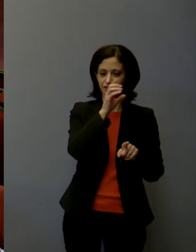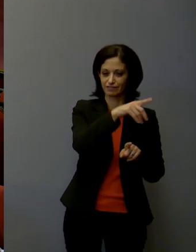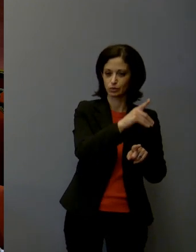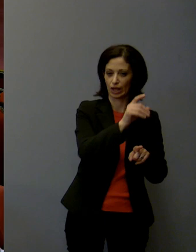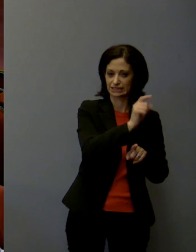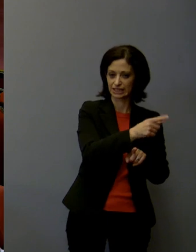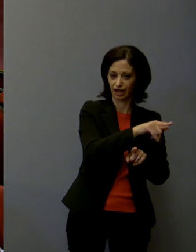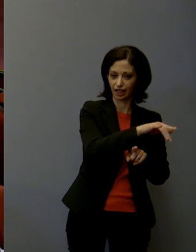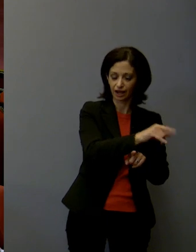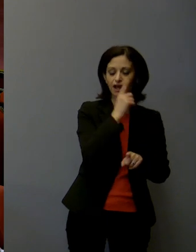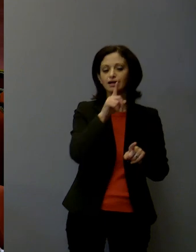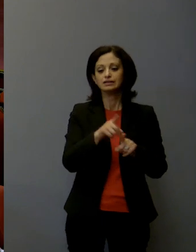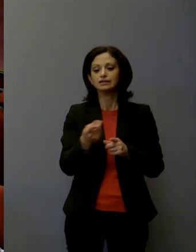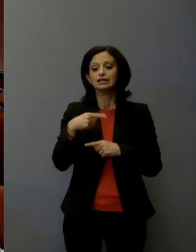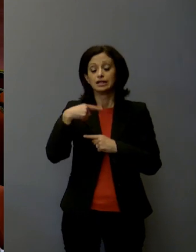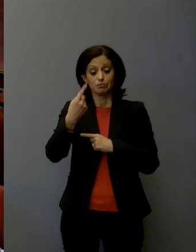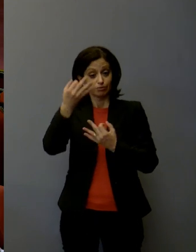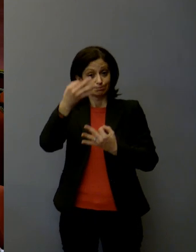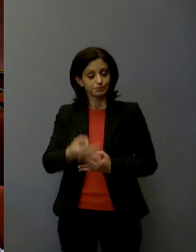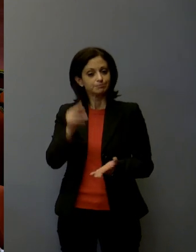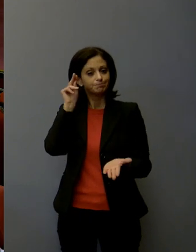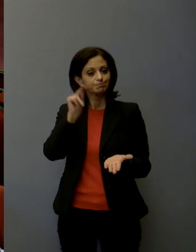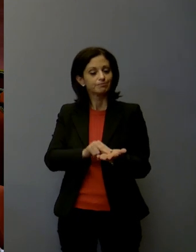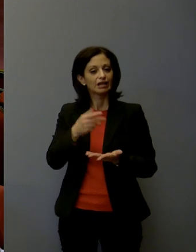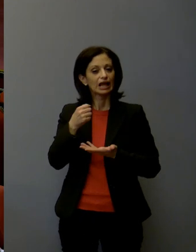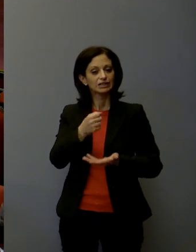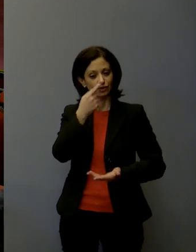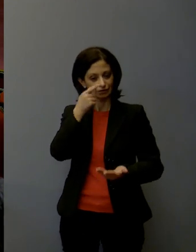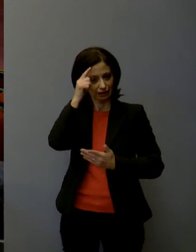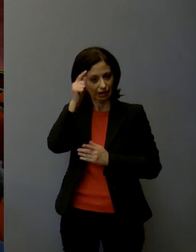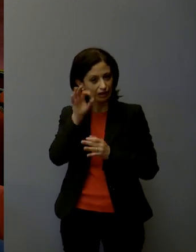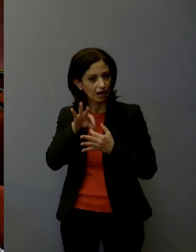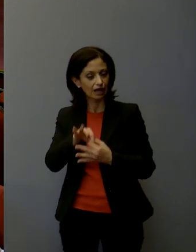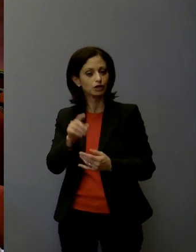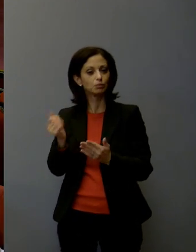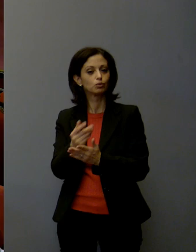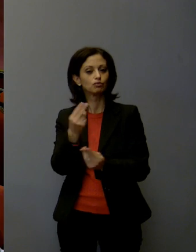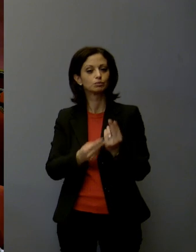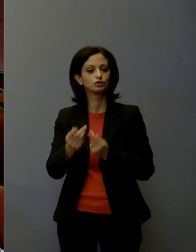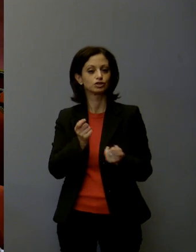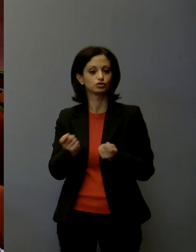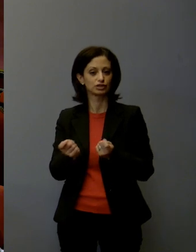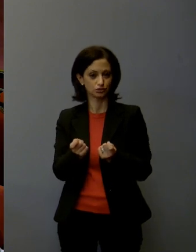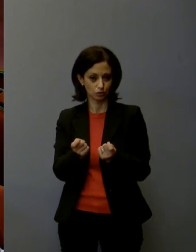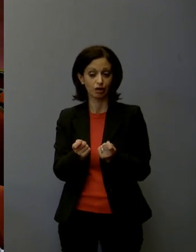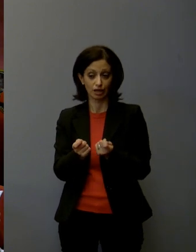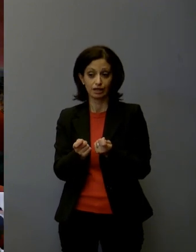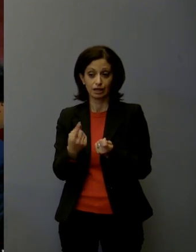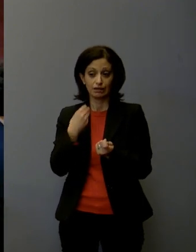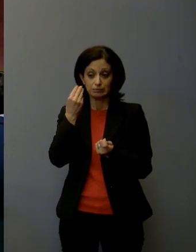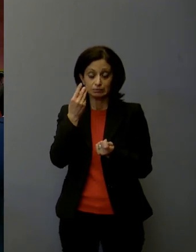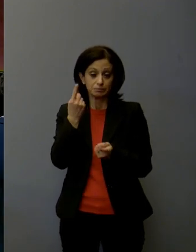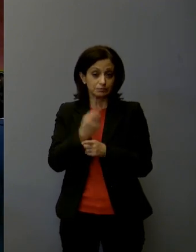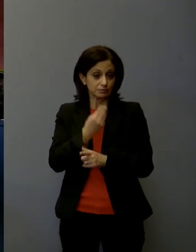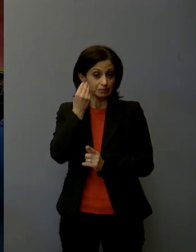e a rifinire ovviamente successivamente risorse dedicate al nuovo progetto di gestione tenendo conto che se davvero questi